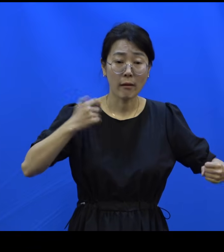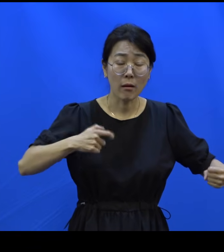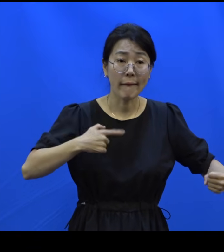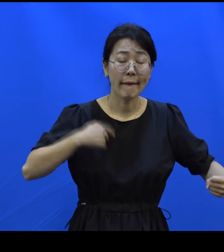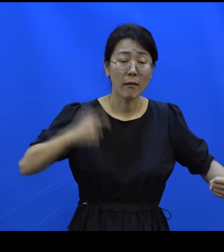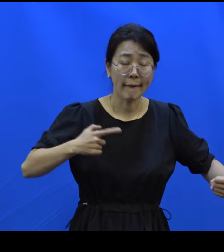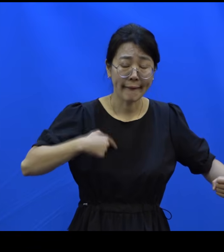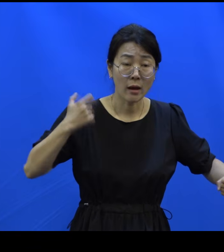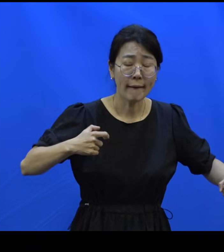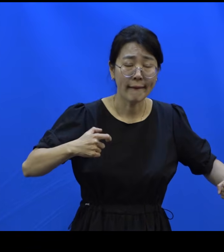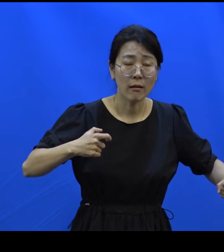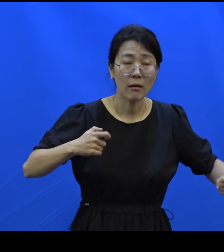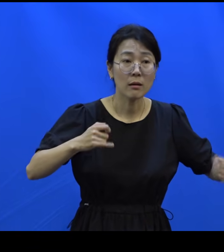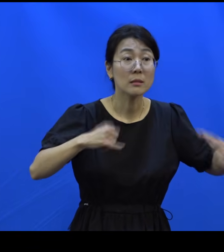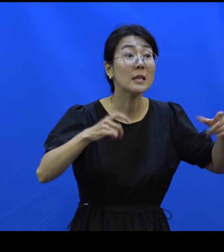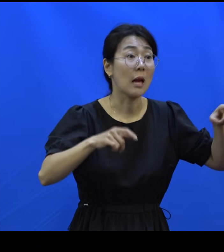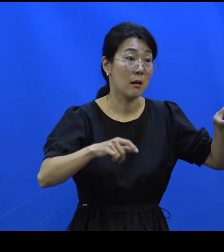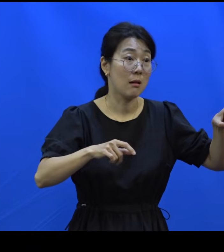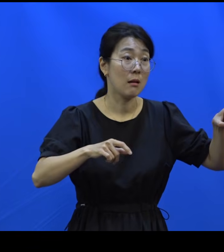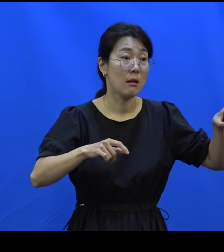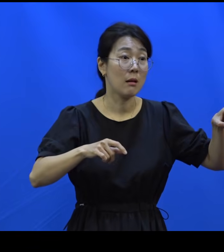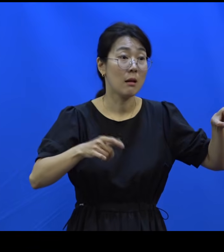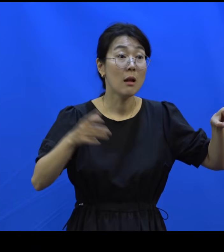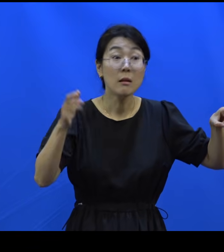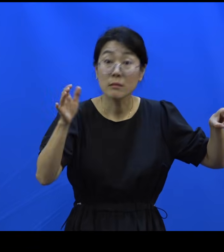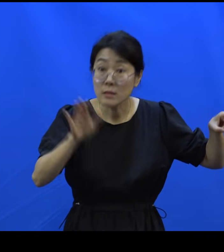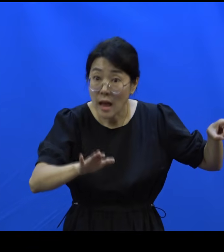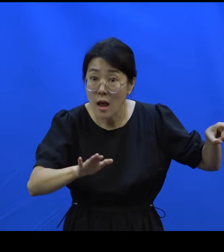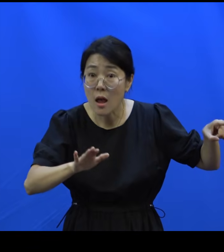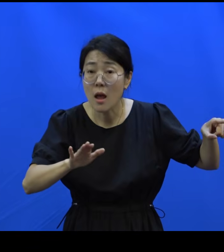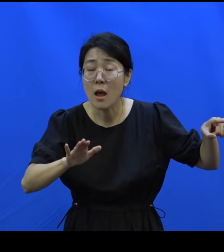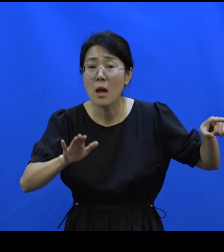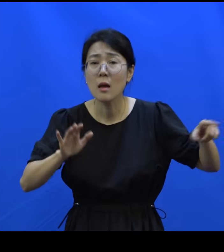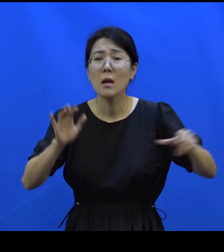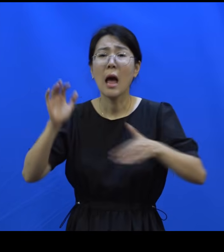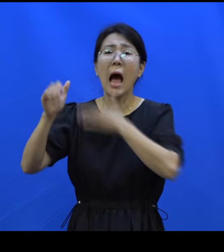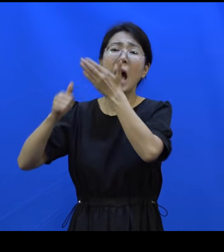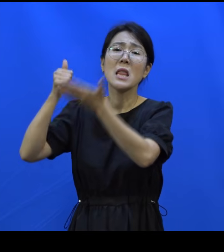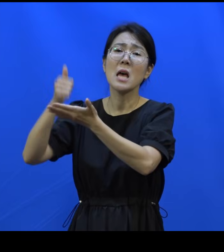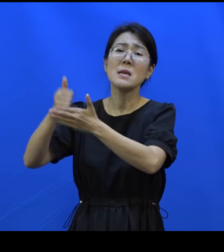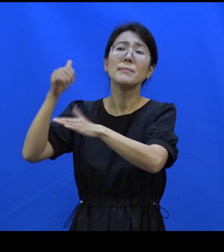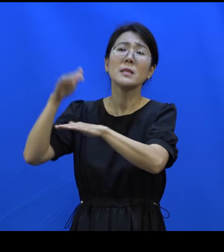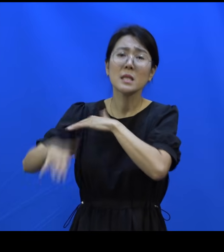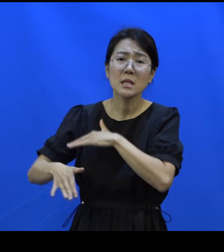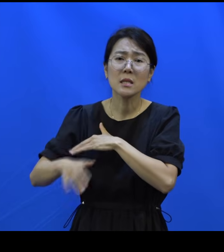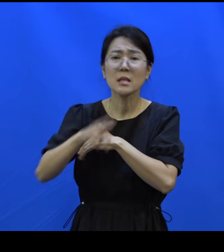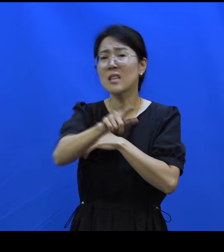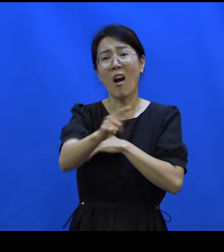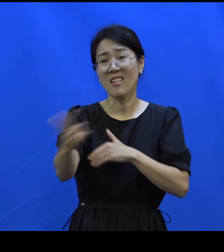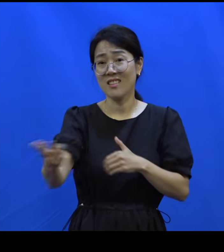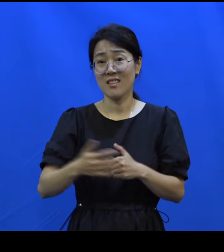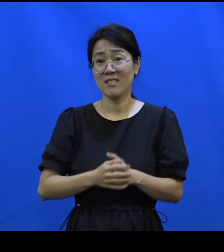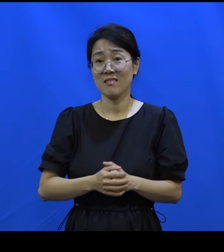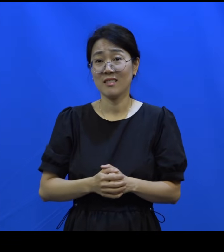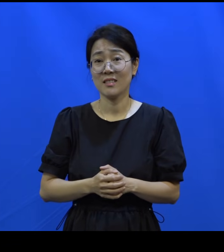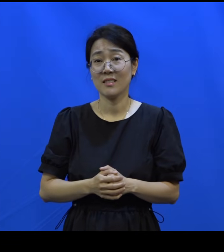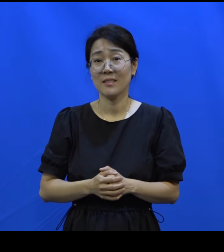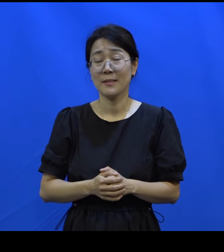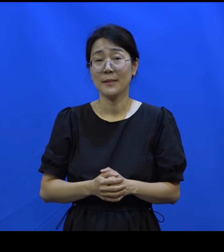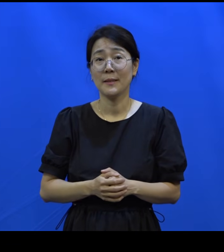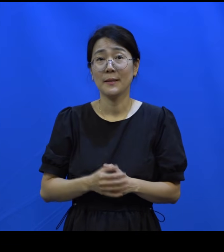됩니다. 조건반사적으로 나오는 게 이렇게 보복하고 싶은데 그것을 누르는 것. 그런데